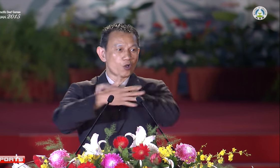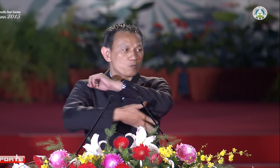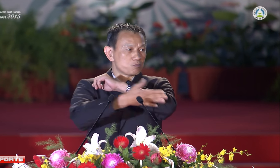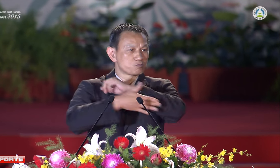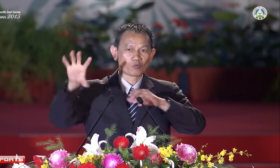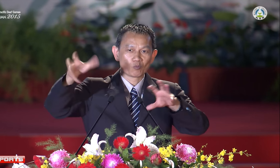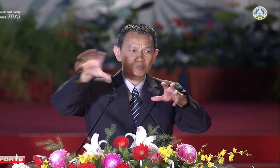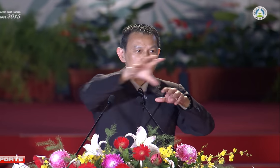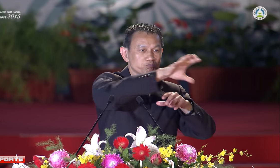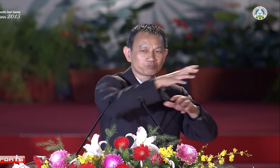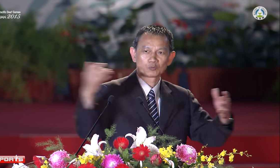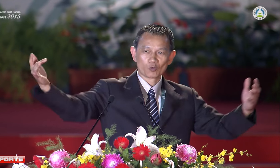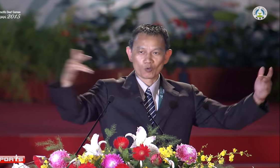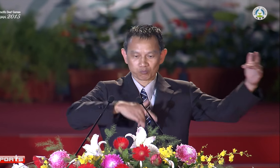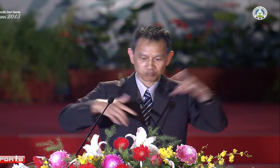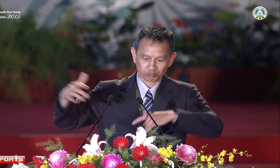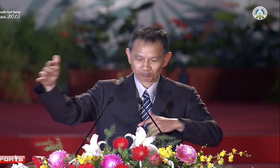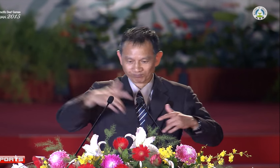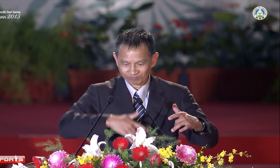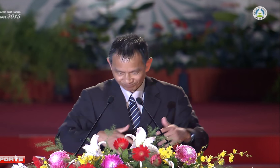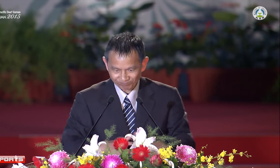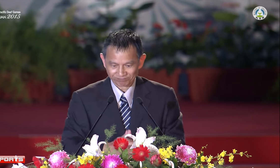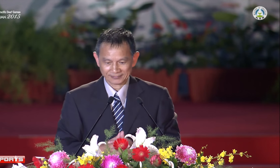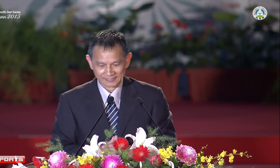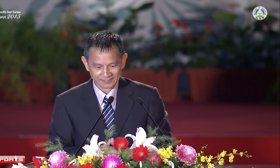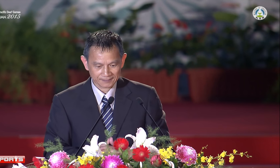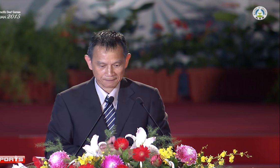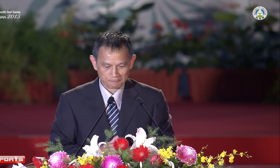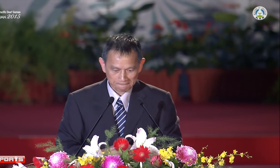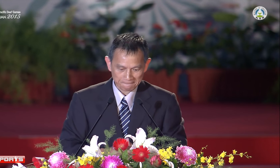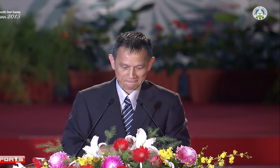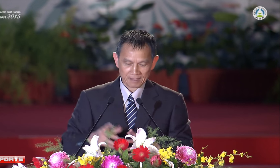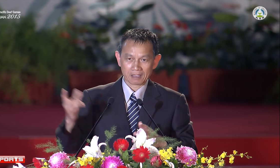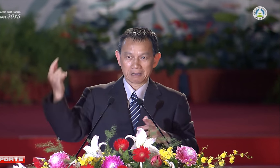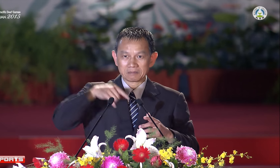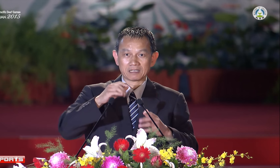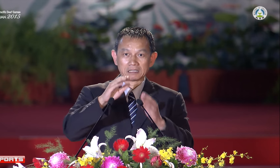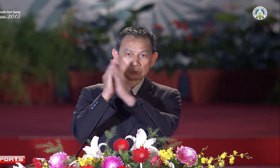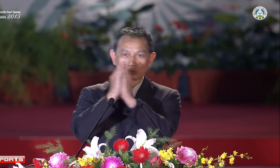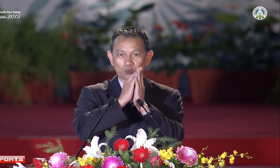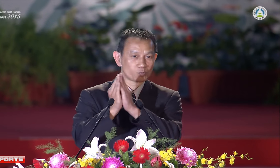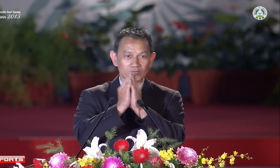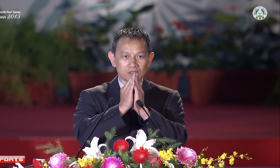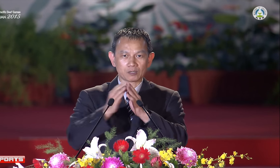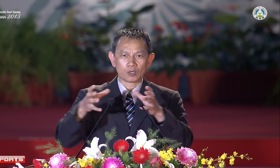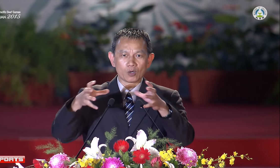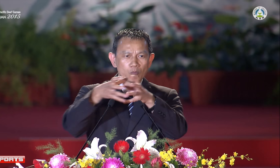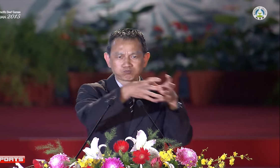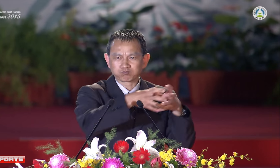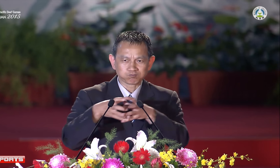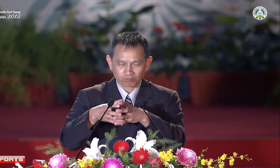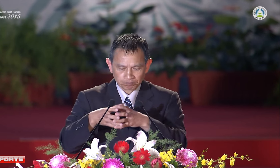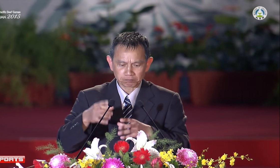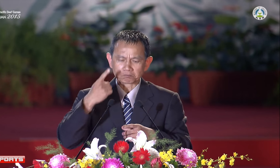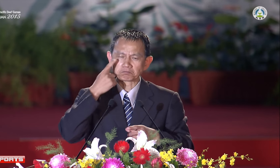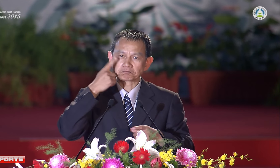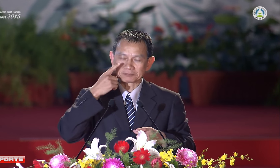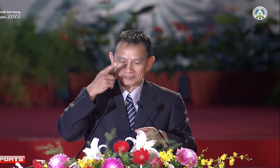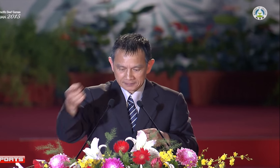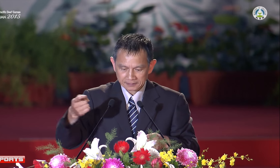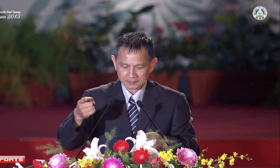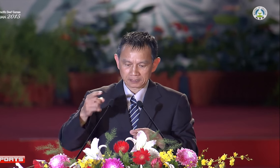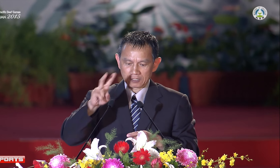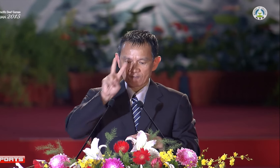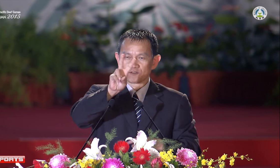总会以及亚太听障运动总会，总共22个国家的代表选手来到台湾，来到